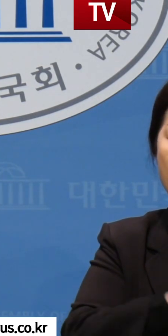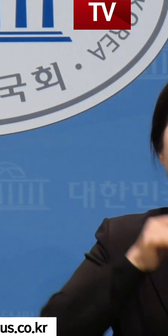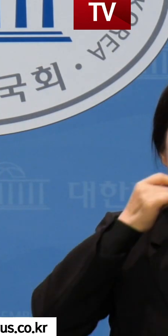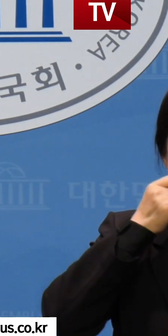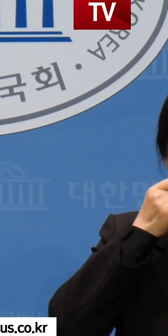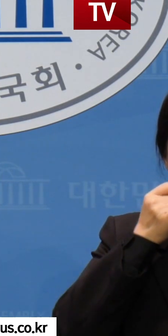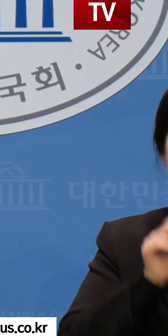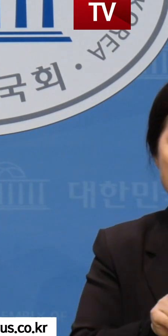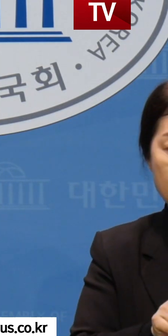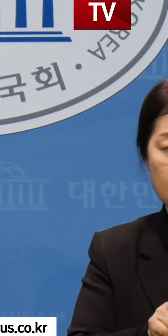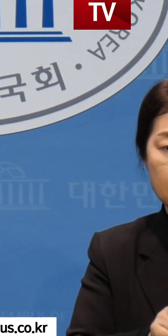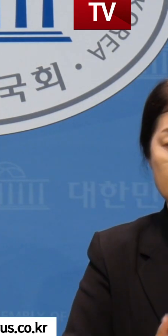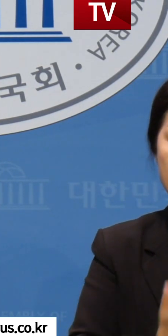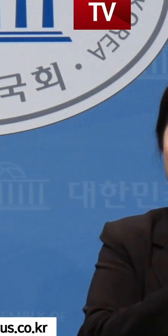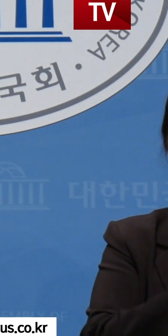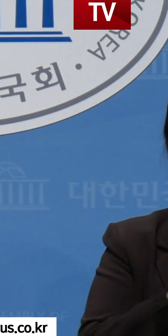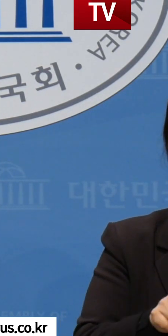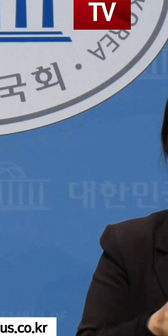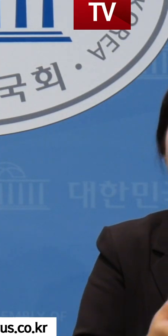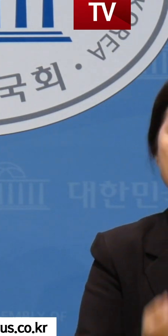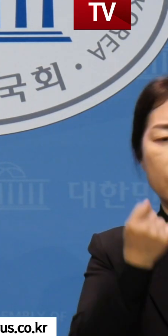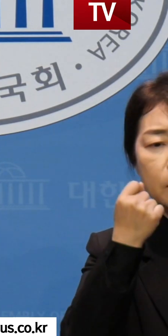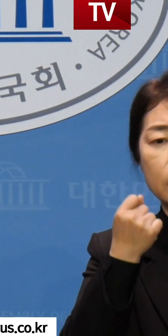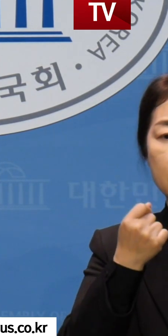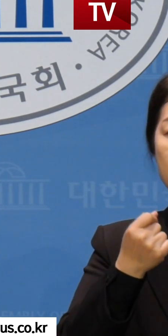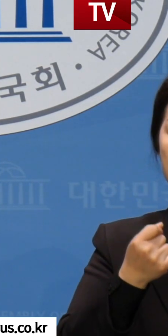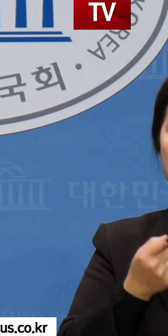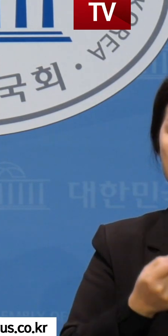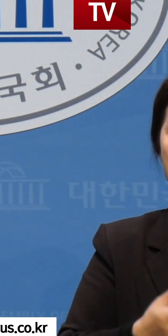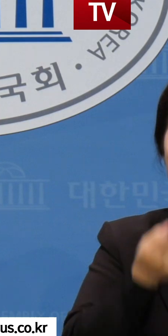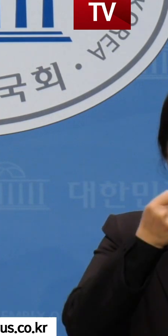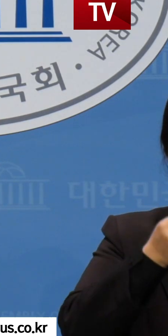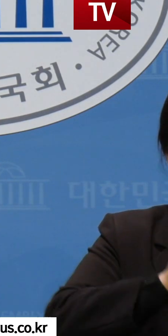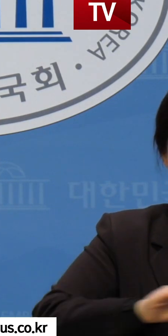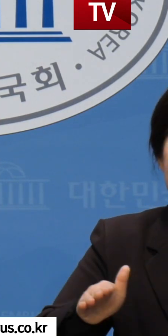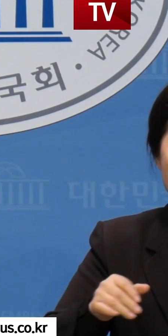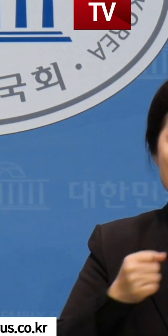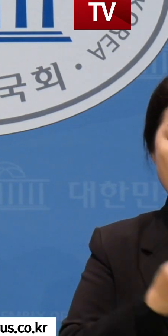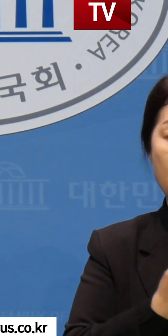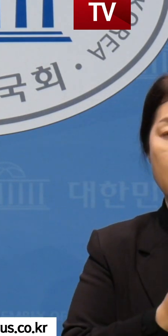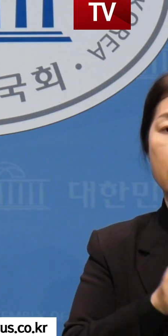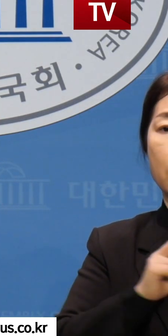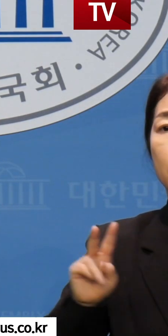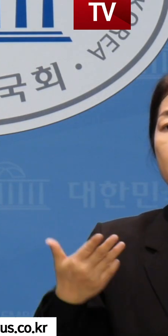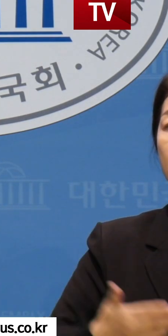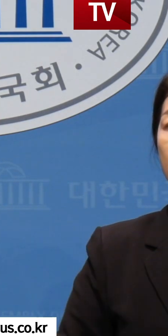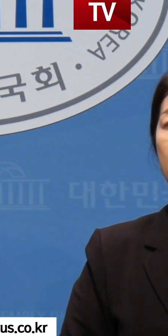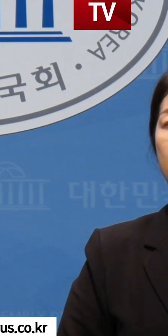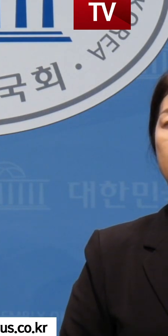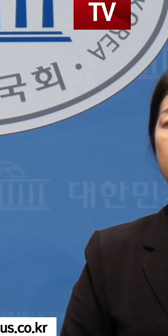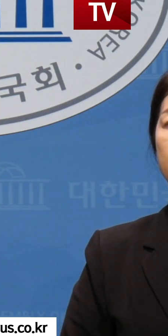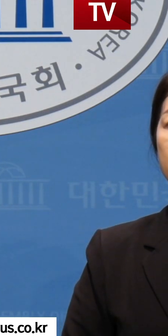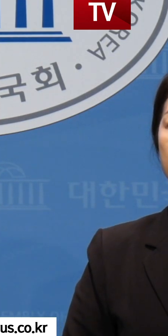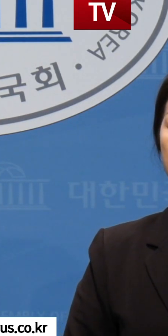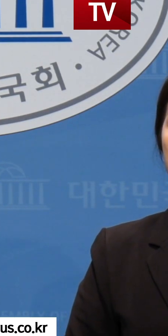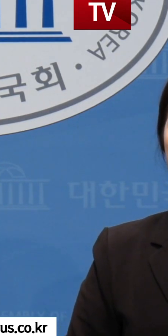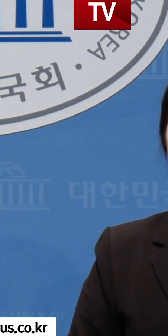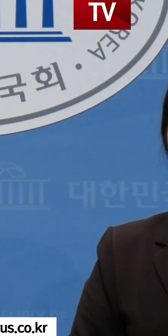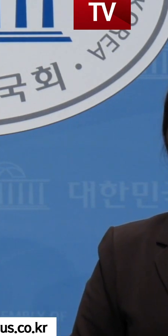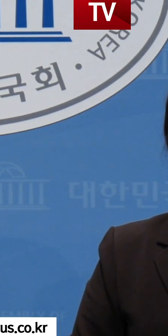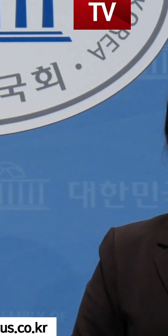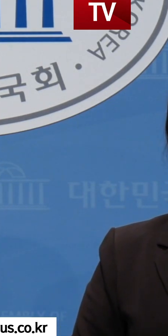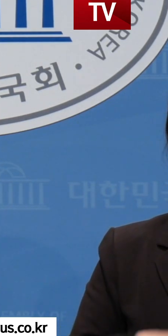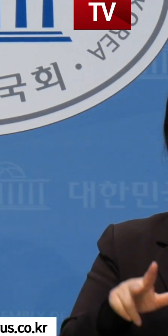아니라 고통을 감수하더라도 수술로 도려내어야 새 살이 돋아납니다.